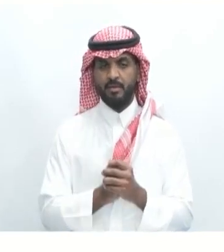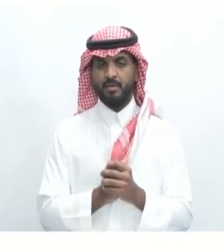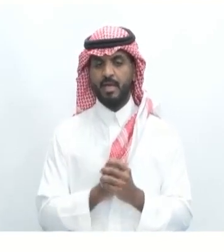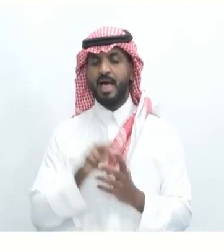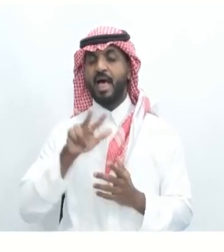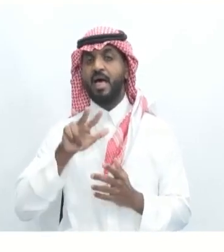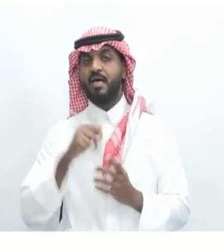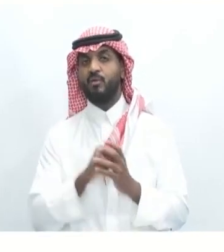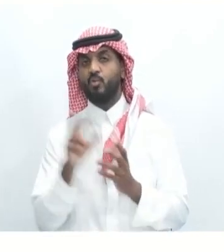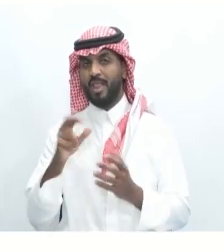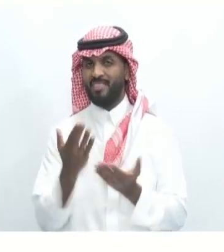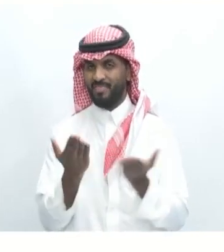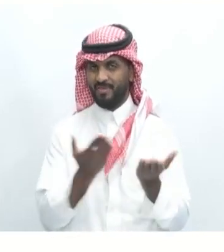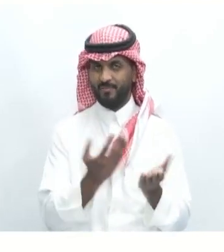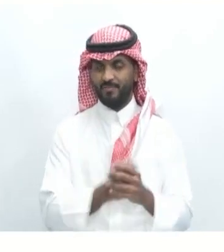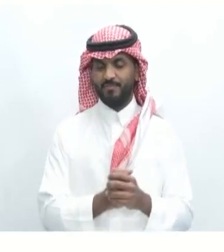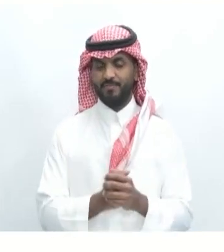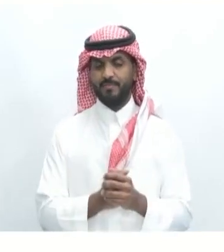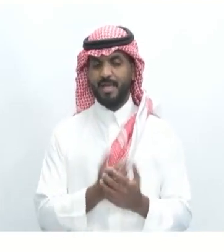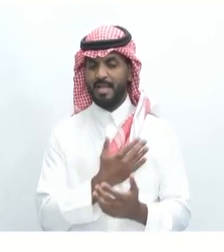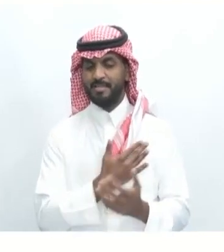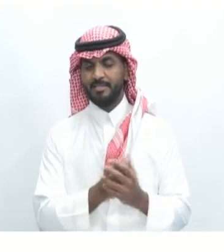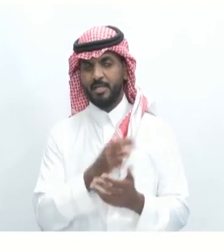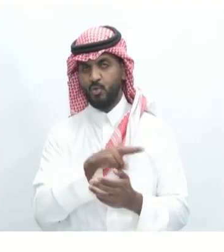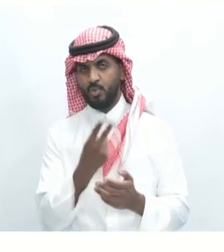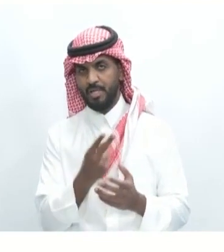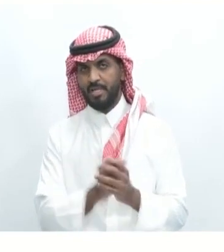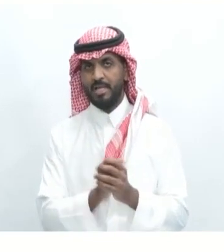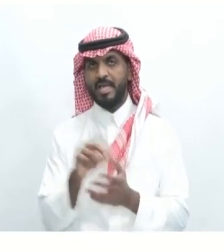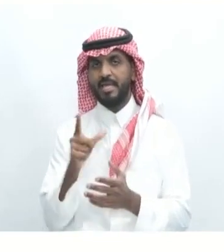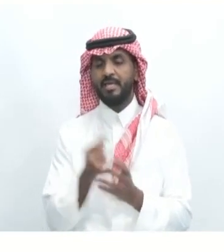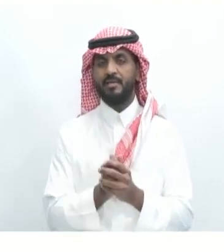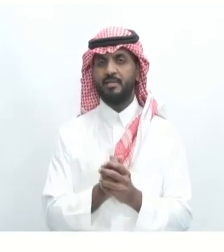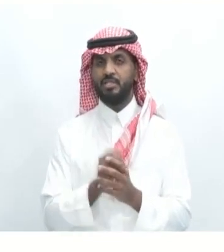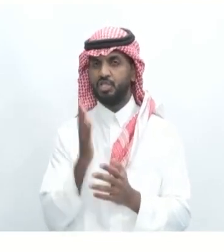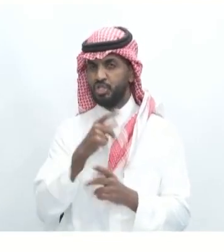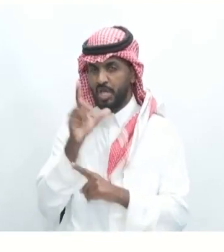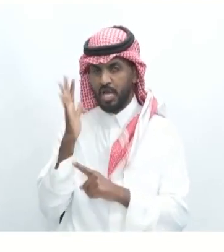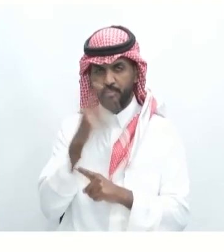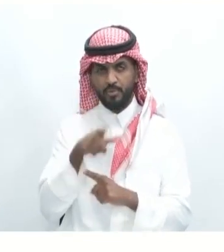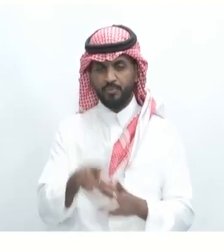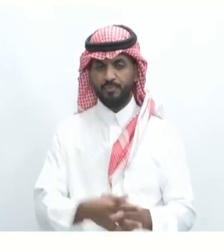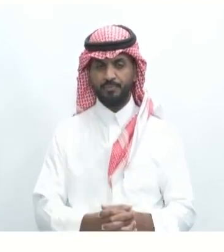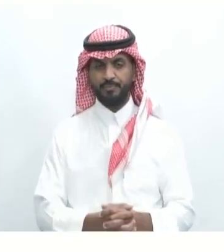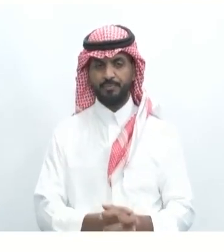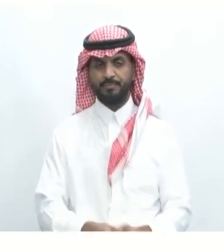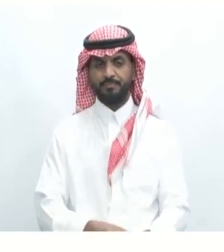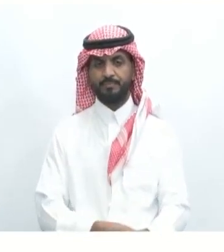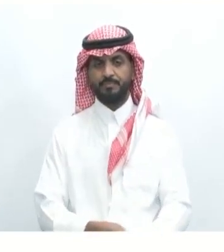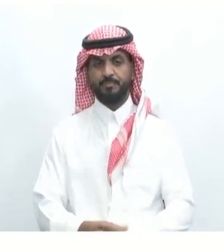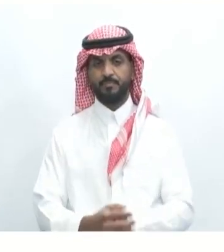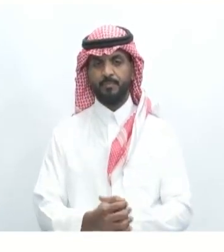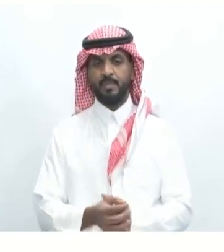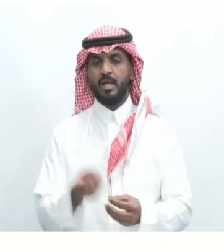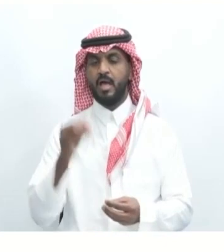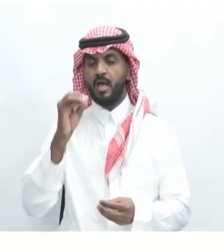الضيف ماذا العزيز اذا هنا قمنا بتحويل النكرات بعد اضافه ماذا الم